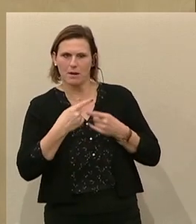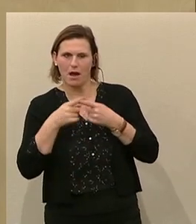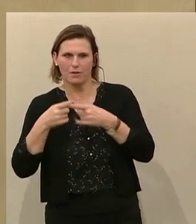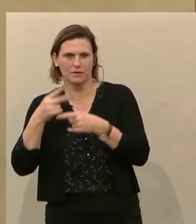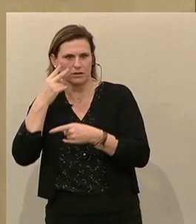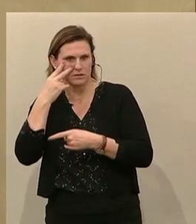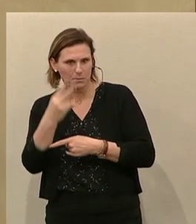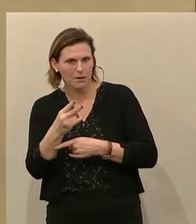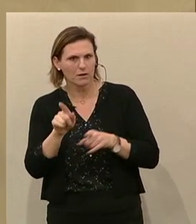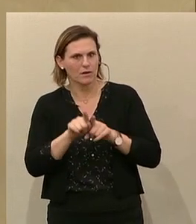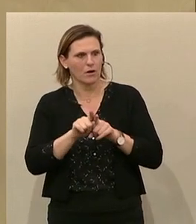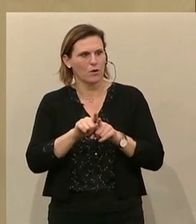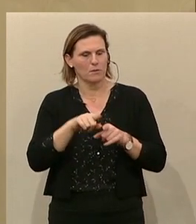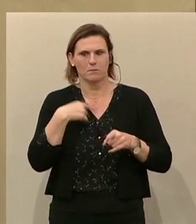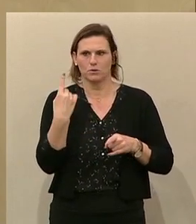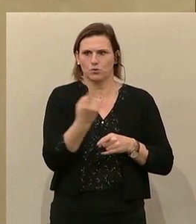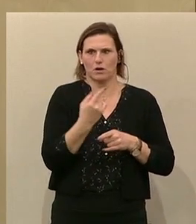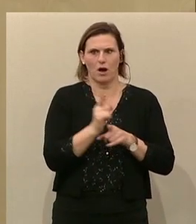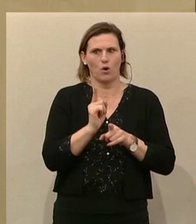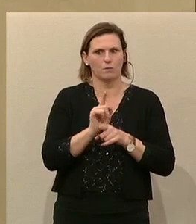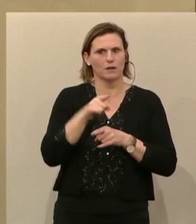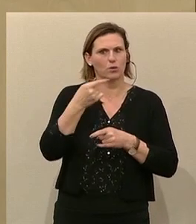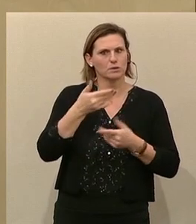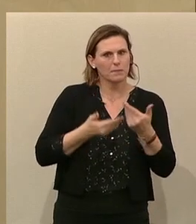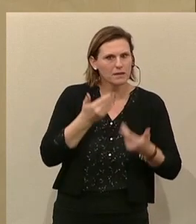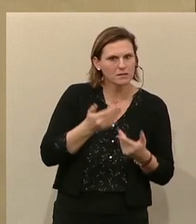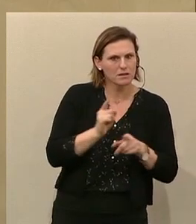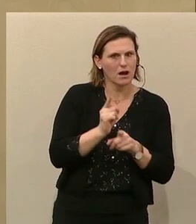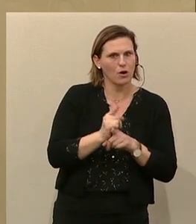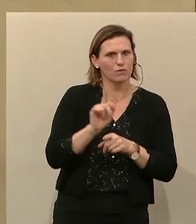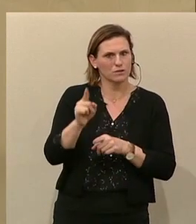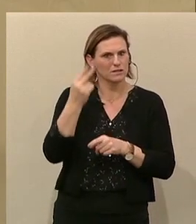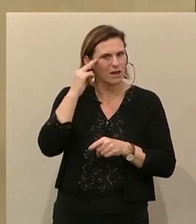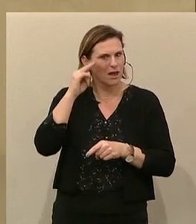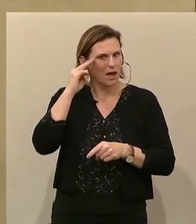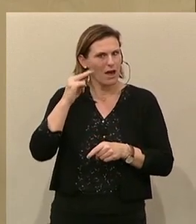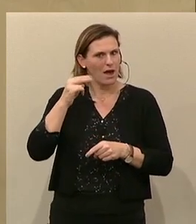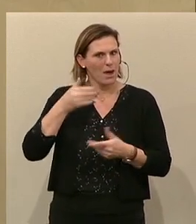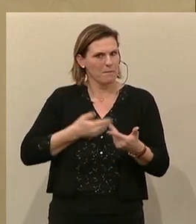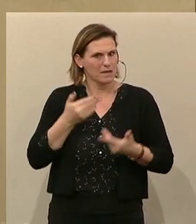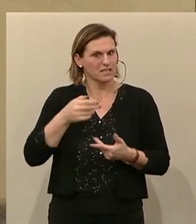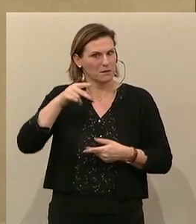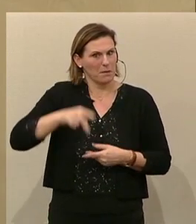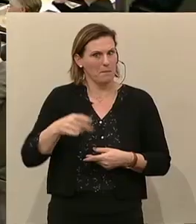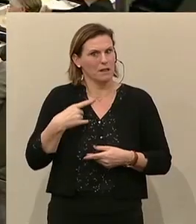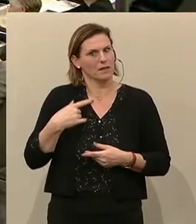möchte ich mitgeben, unsere Außenminister, Karl Neißl, aber auch für Sie, Herr Minister Blümel, ich bin